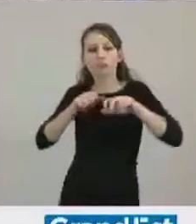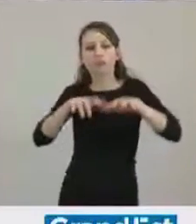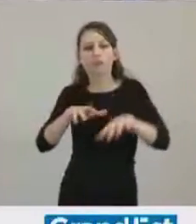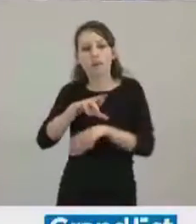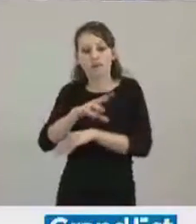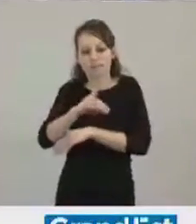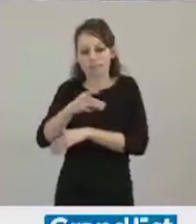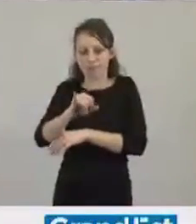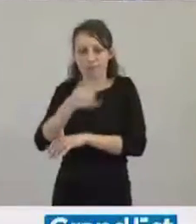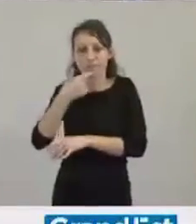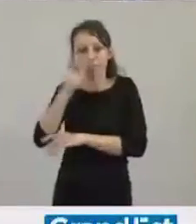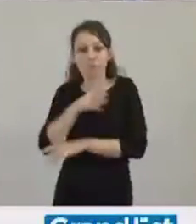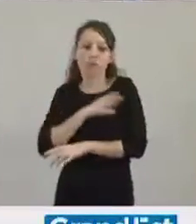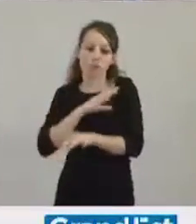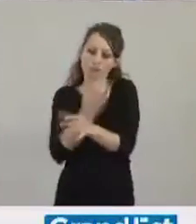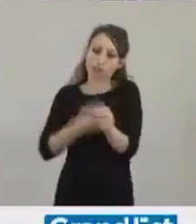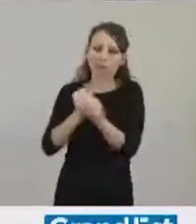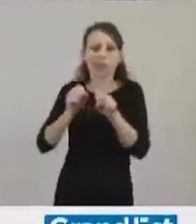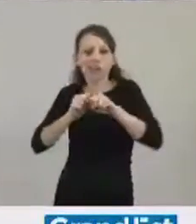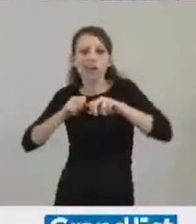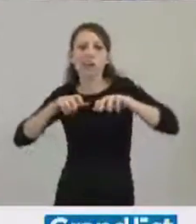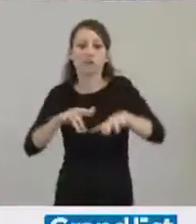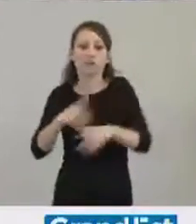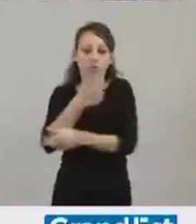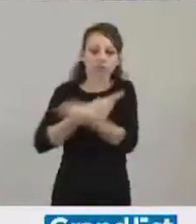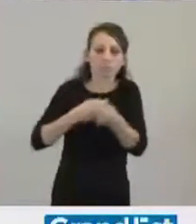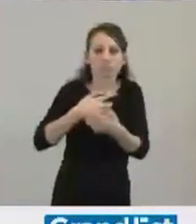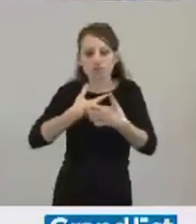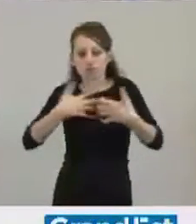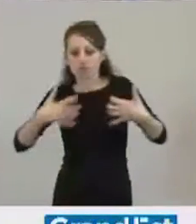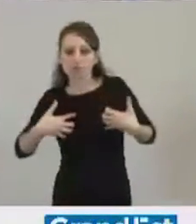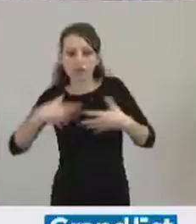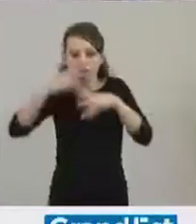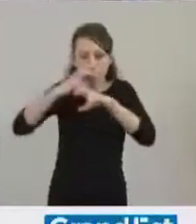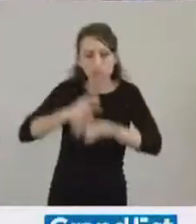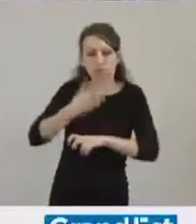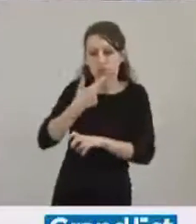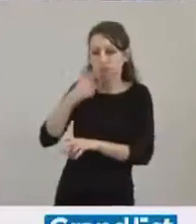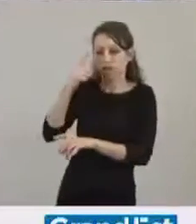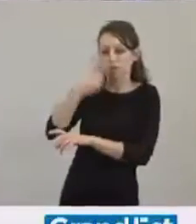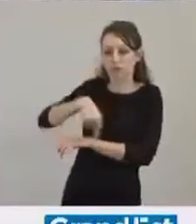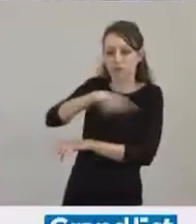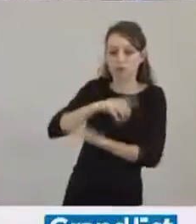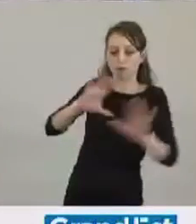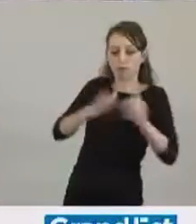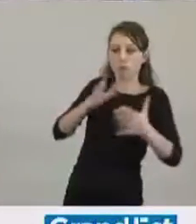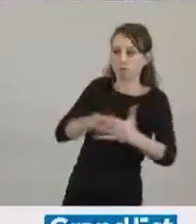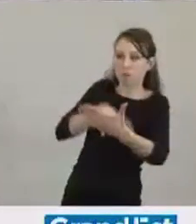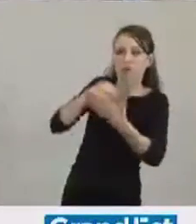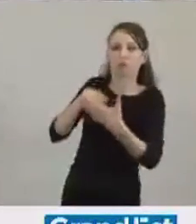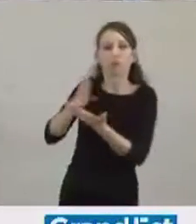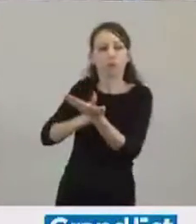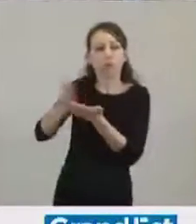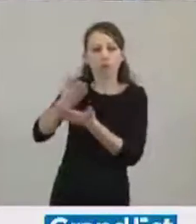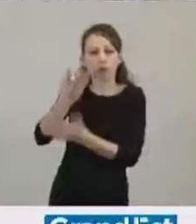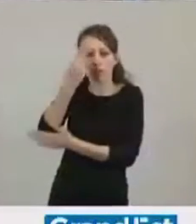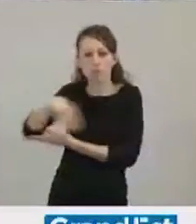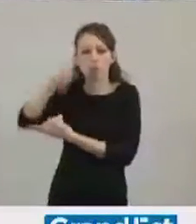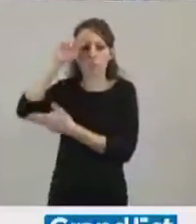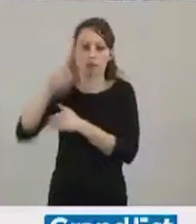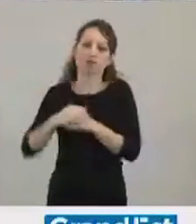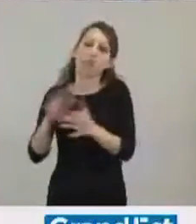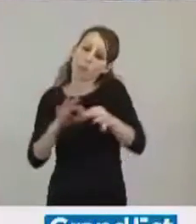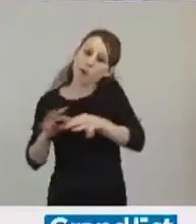d'acteurs économiques et scientifiques mobilisés pour participer à des projets européens collaboratifs et pour solliciter des fonds